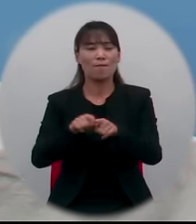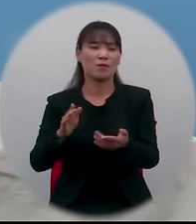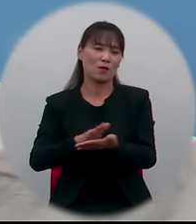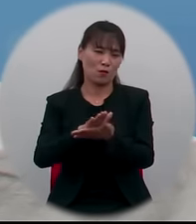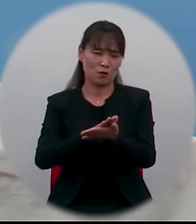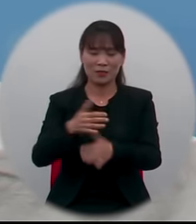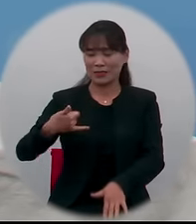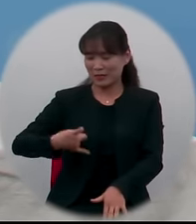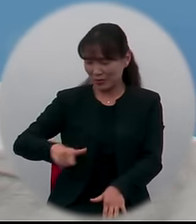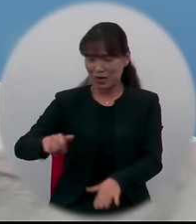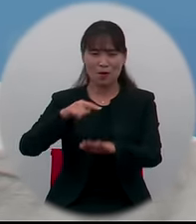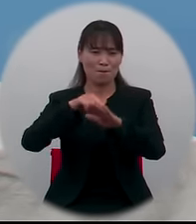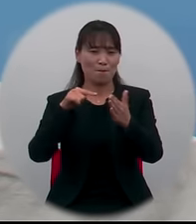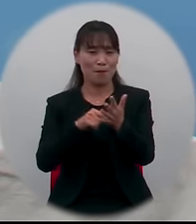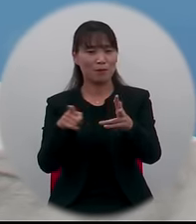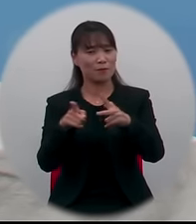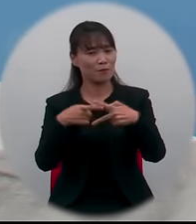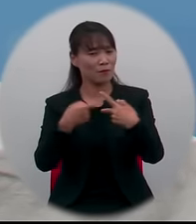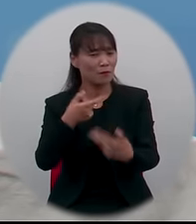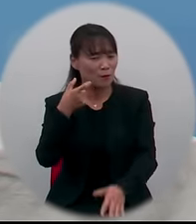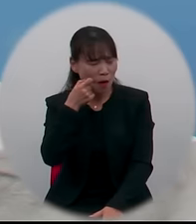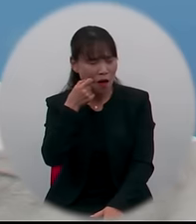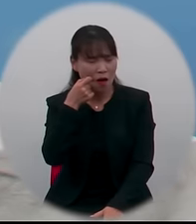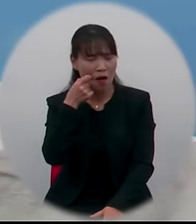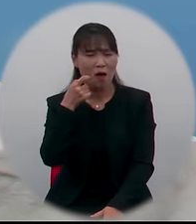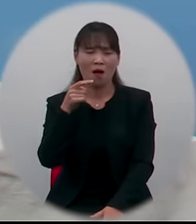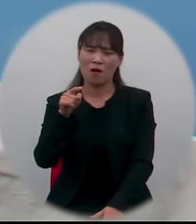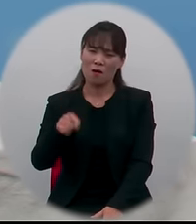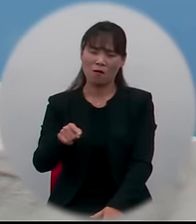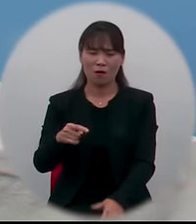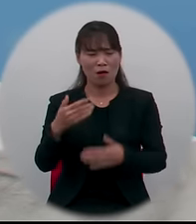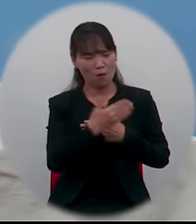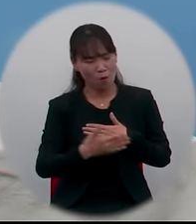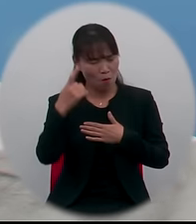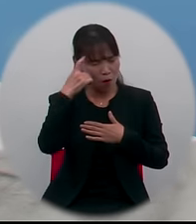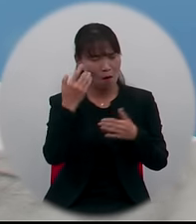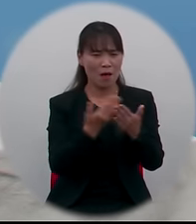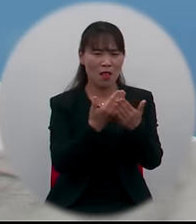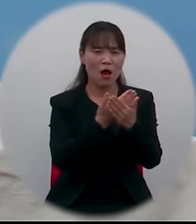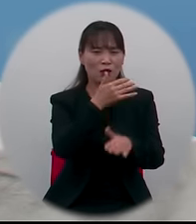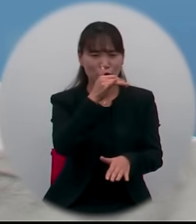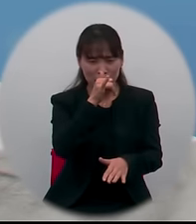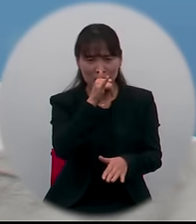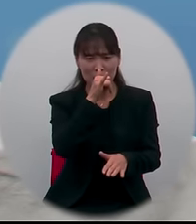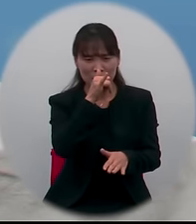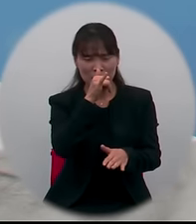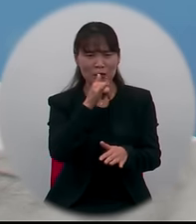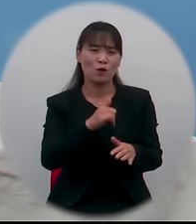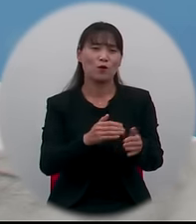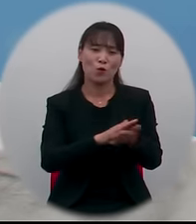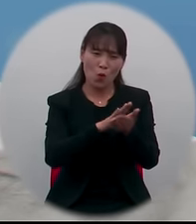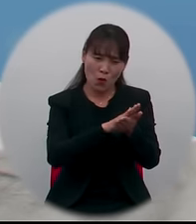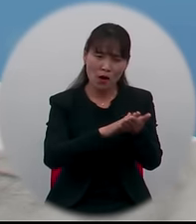세대인 이러한 자녀들의 심리를 이해하지 못하는 상태에서 야 그렇게 머리 나빠지는 디지털 게임 하지 말고 오간 발달이